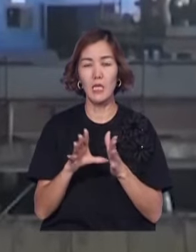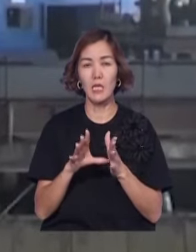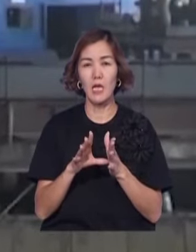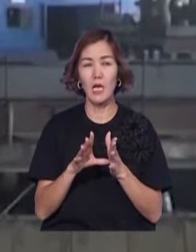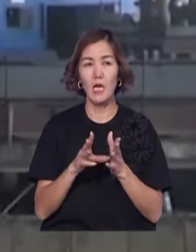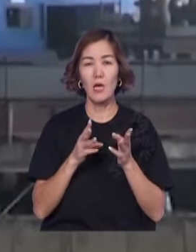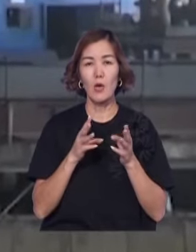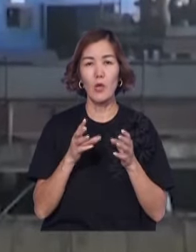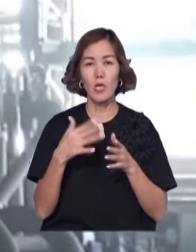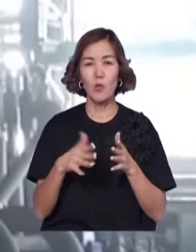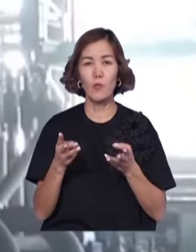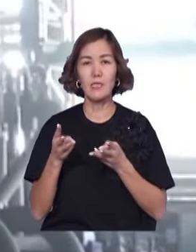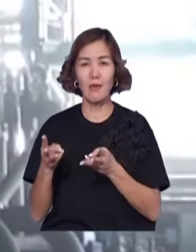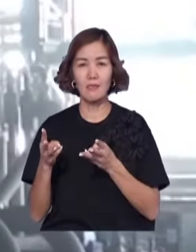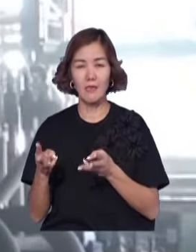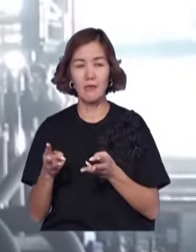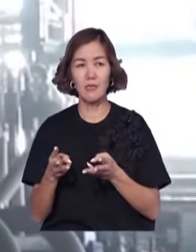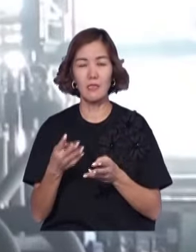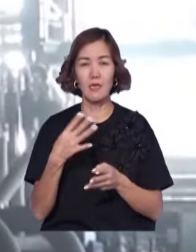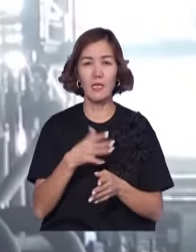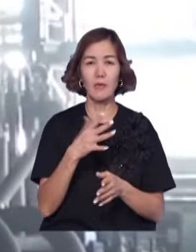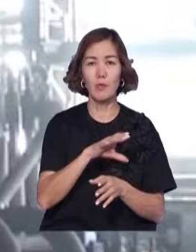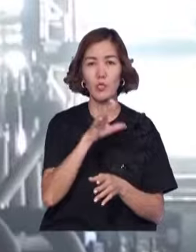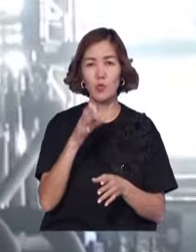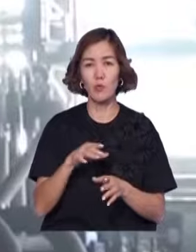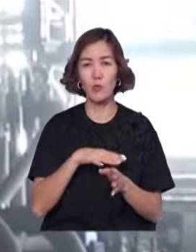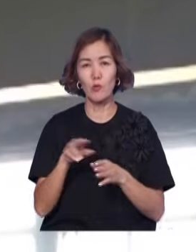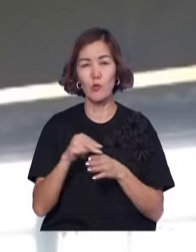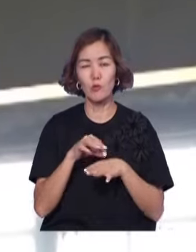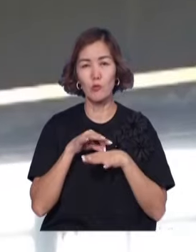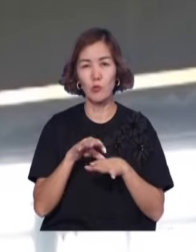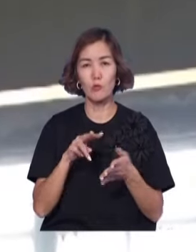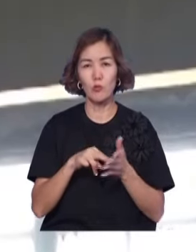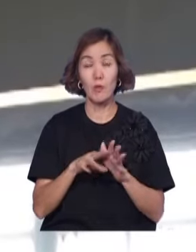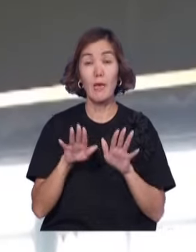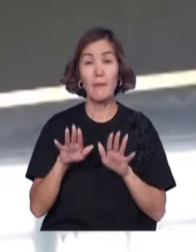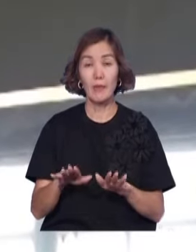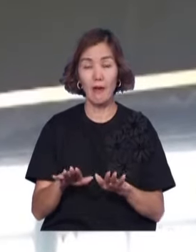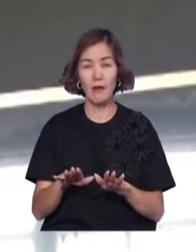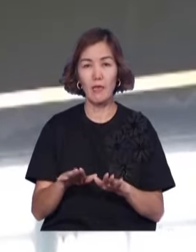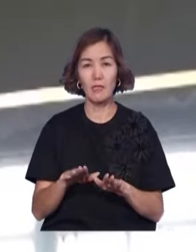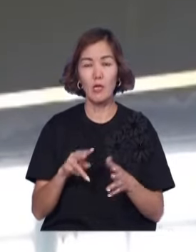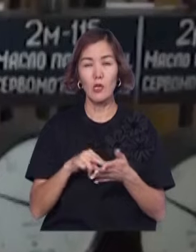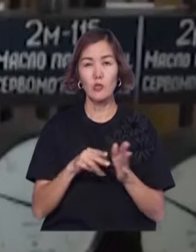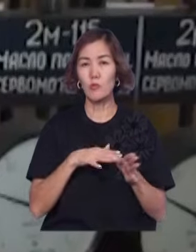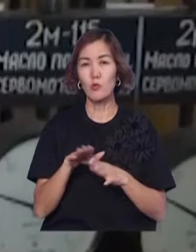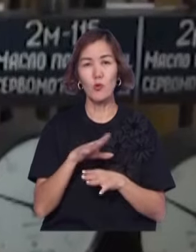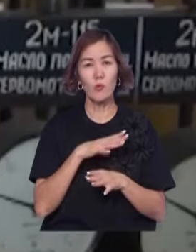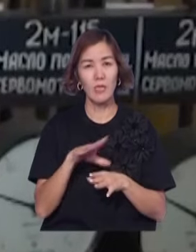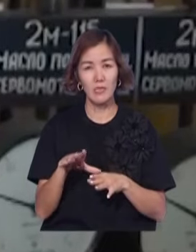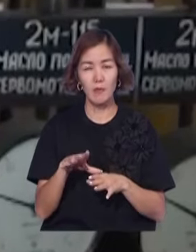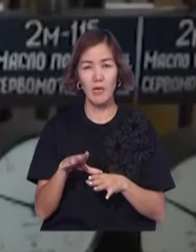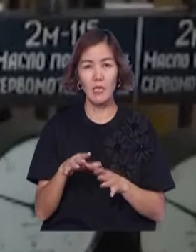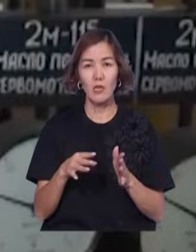25 қазандықты және 45 турбинаны күрделі жөндеу жоспарланған. Бірақ жоспар толығымен жүзеге аспаған.